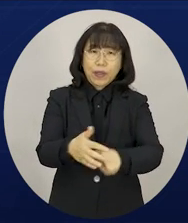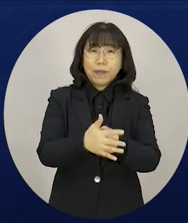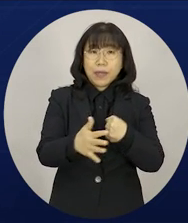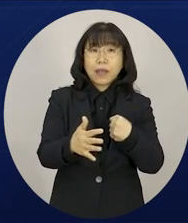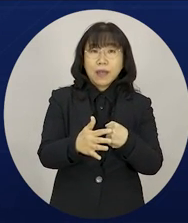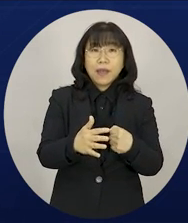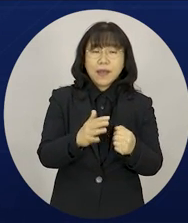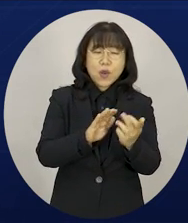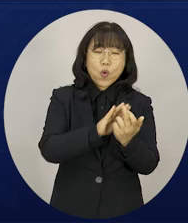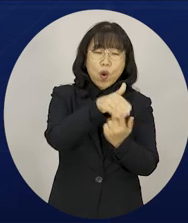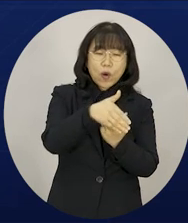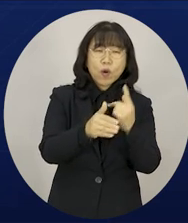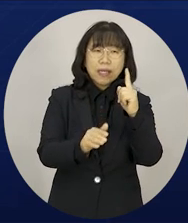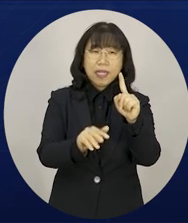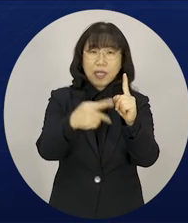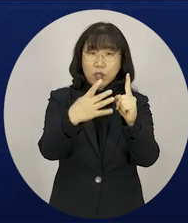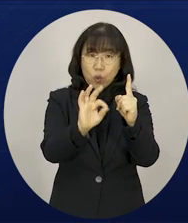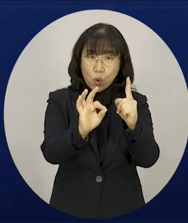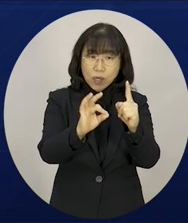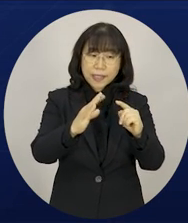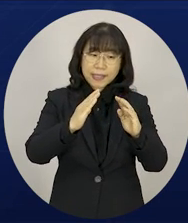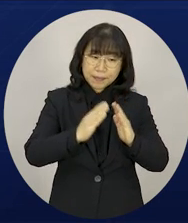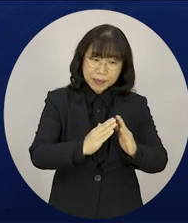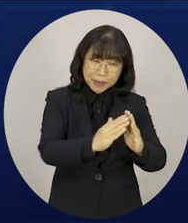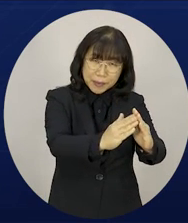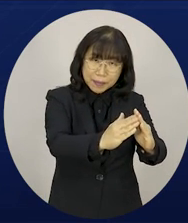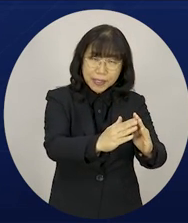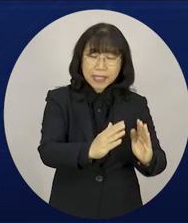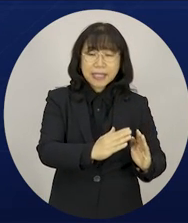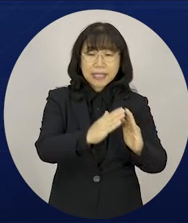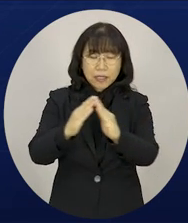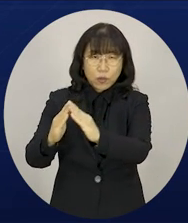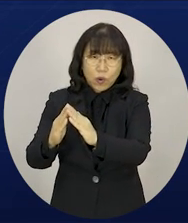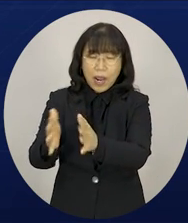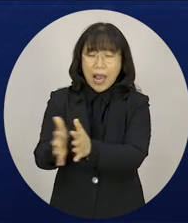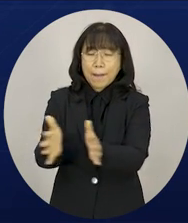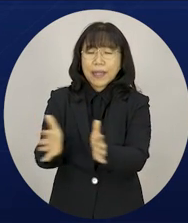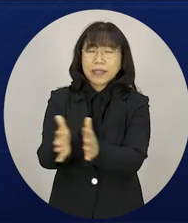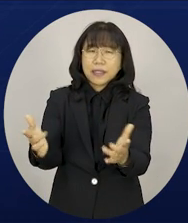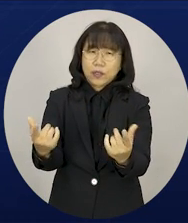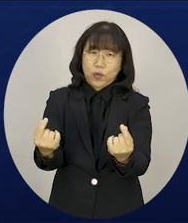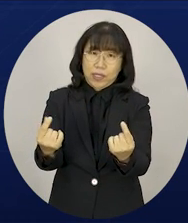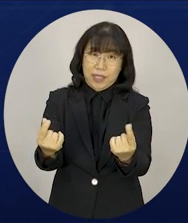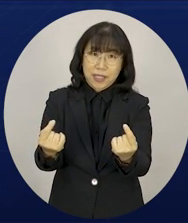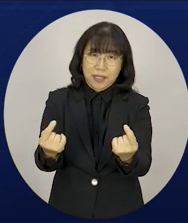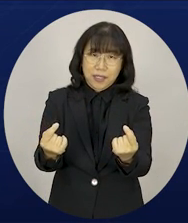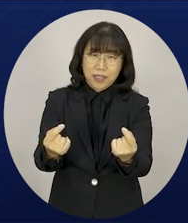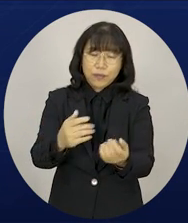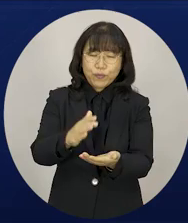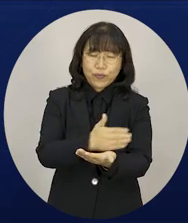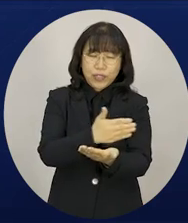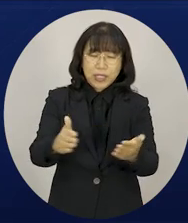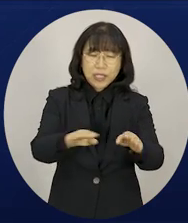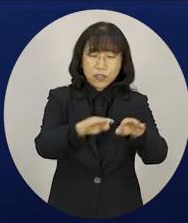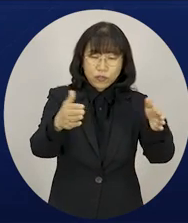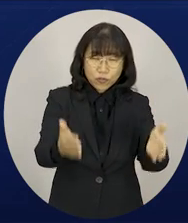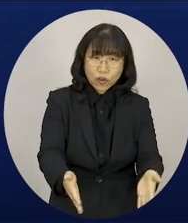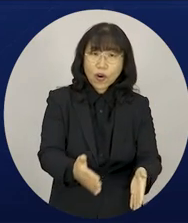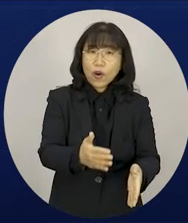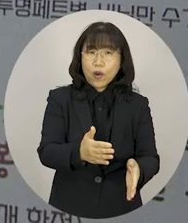해소하기 위해 화곡 1동 주택가를 대상으로 이동식 아파트형 재활용 분리수거함을 시범 운영합니다.